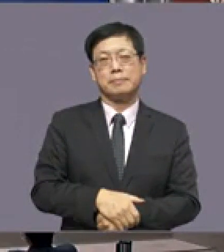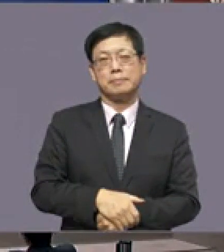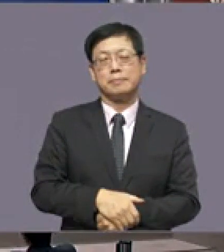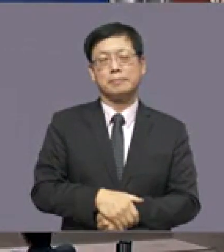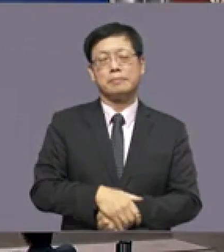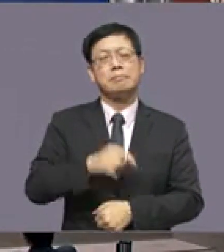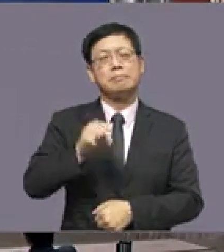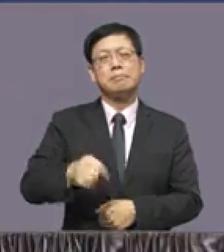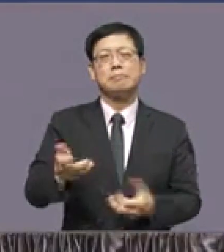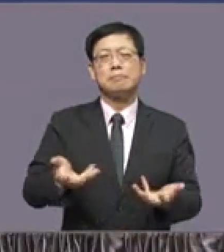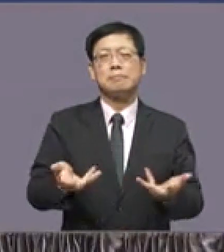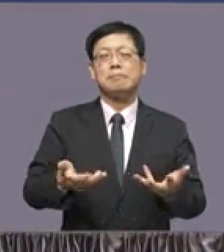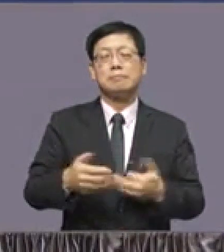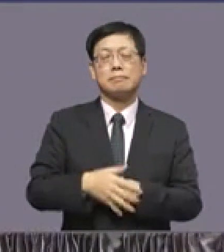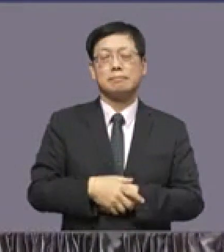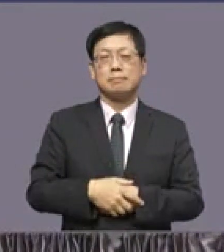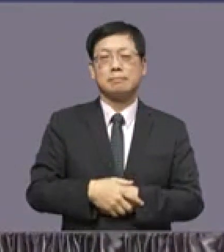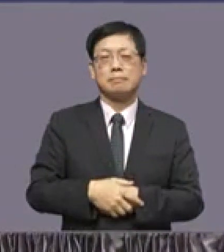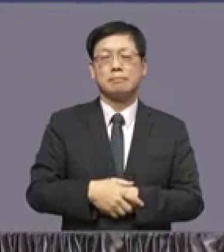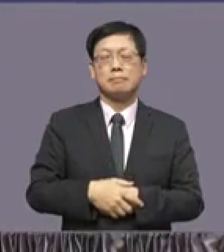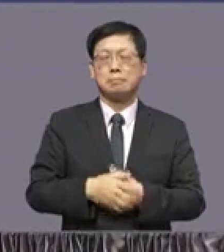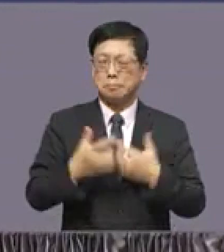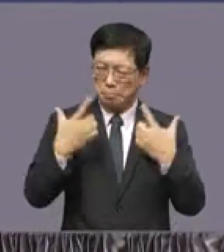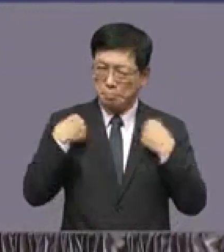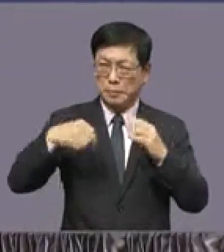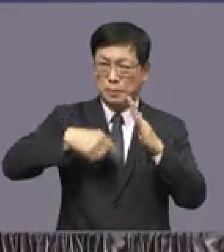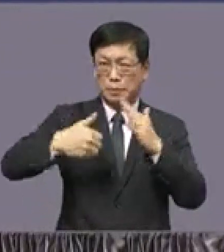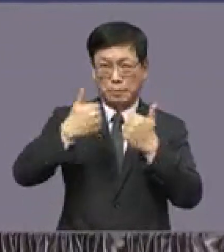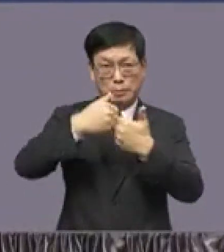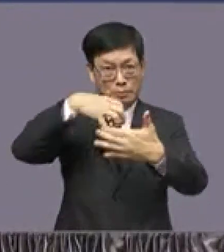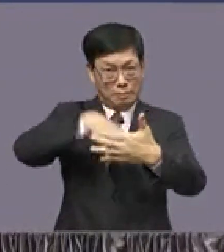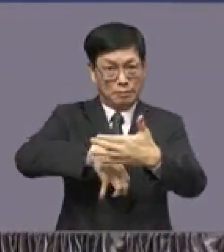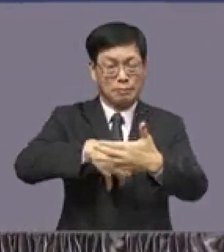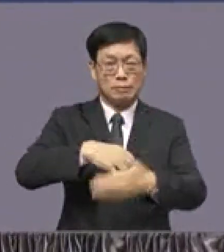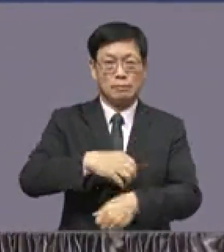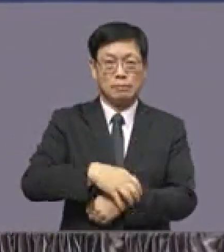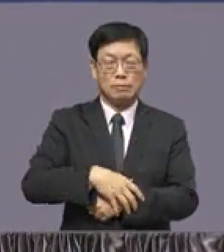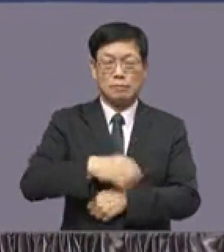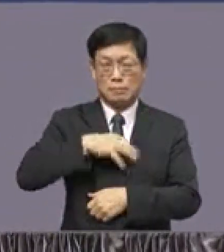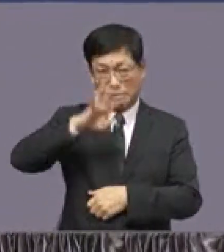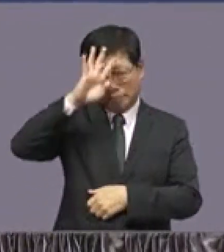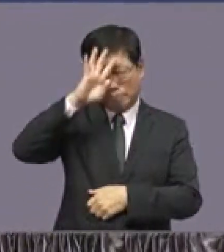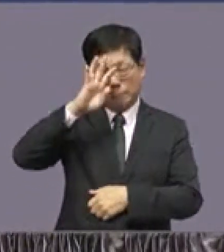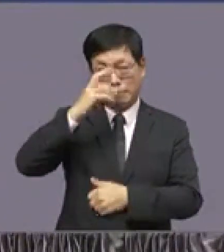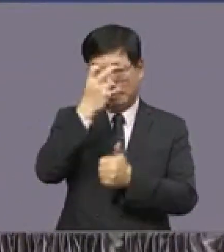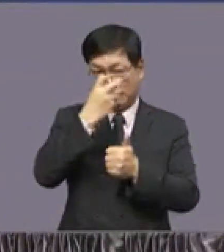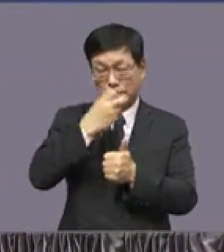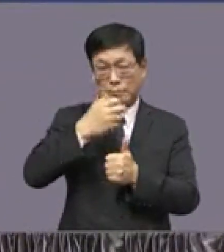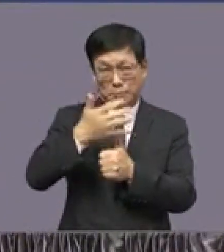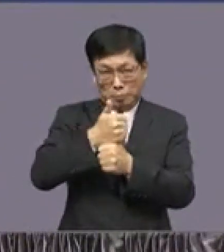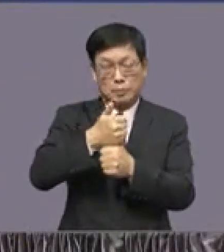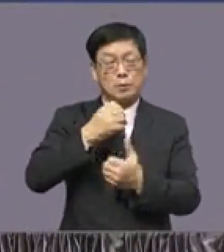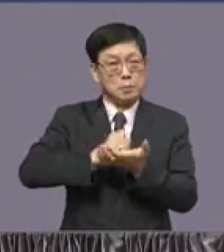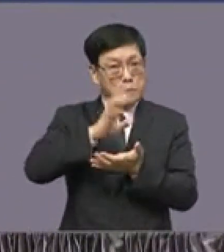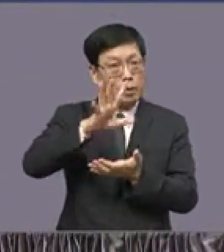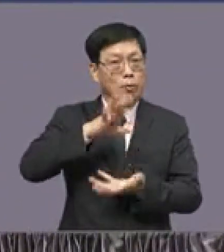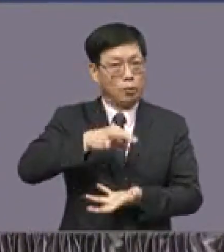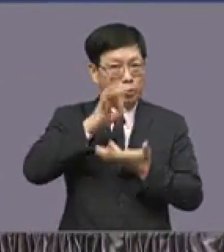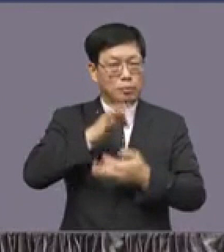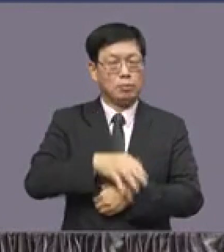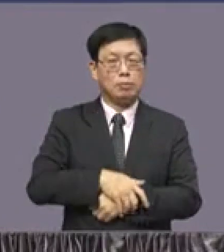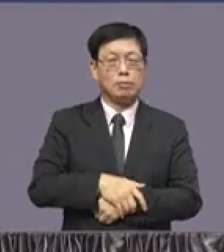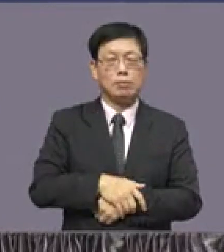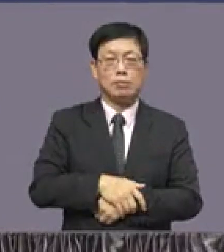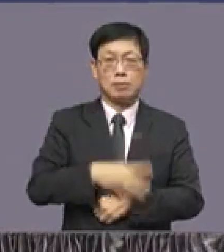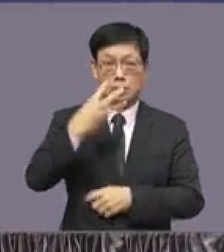这个部分的话，其实是在院会中，那疾管署的报告那也指出来，